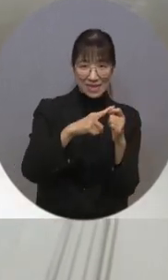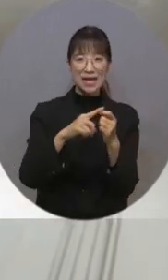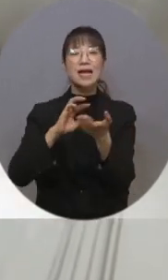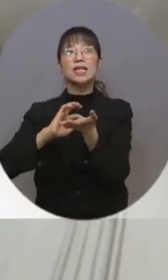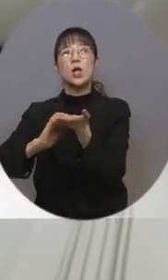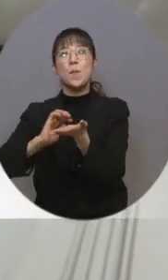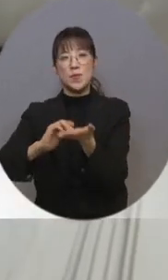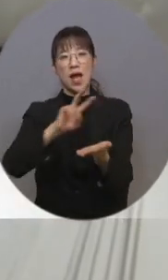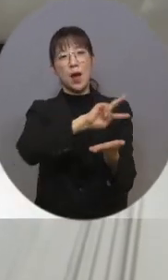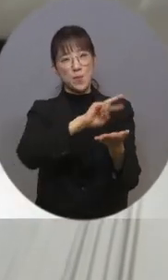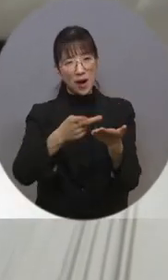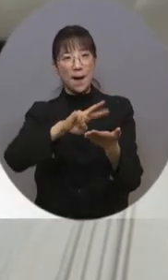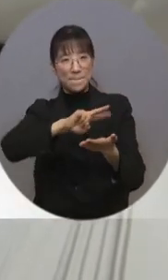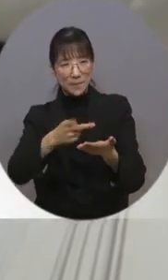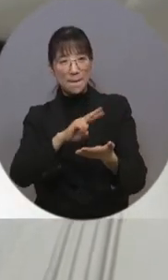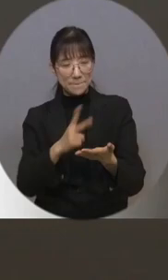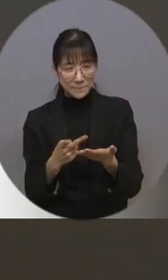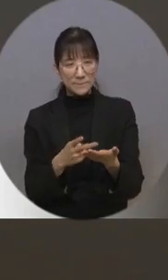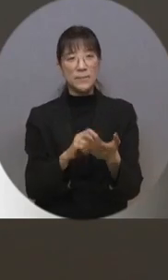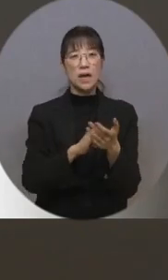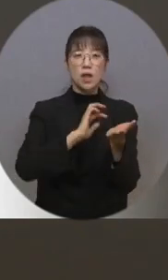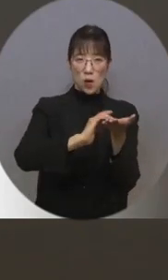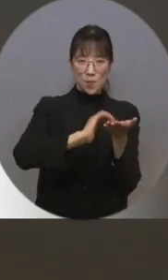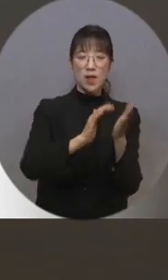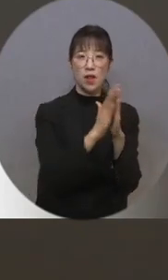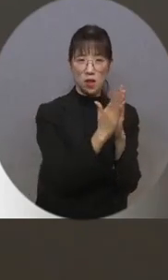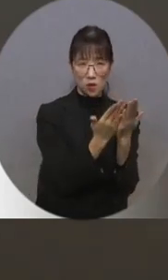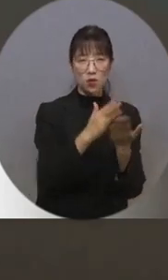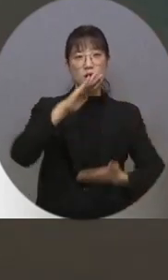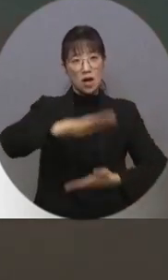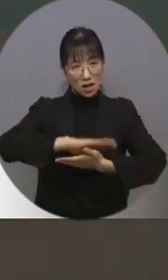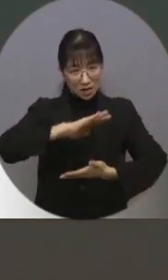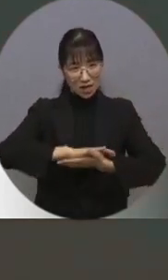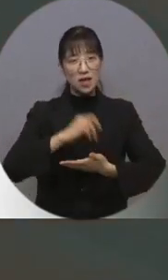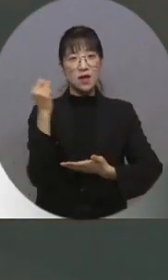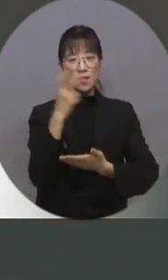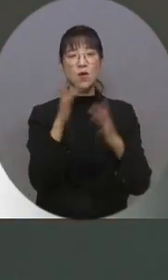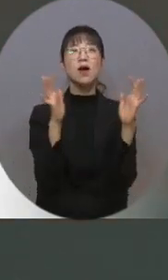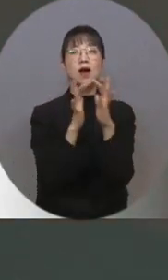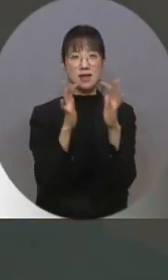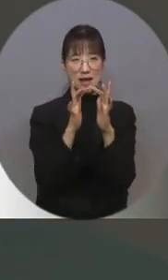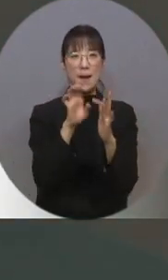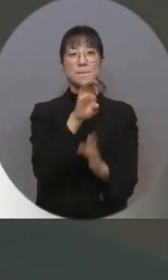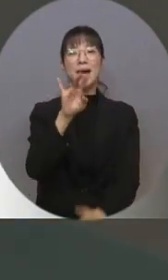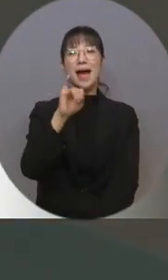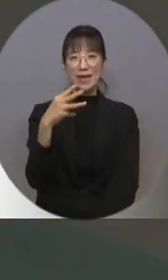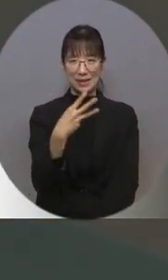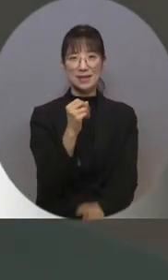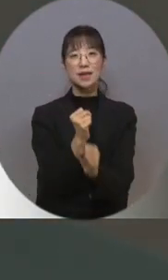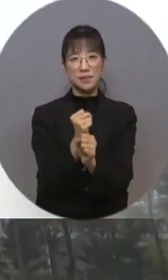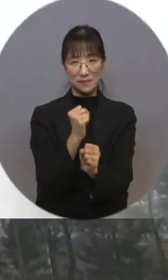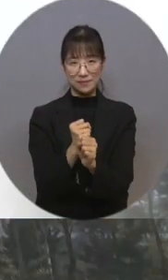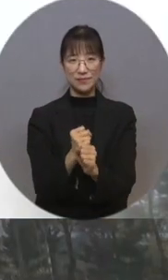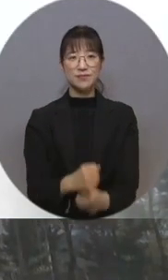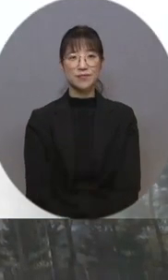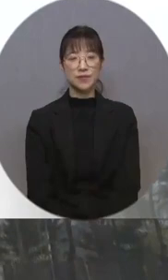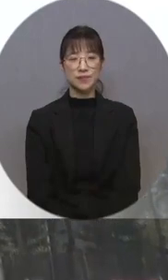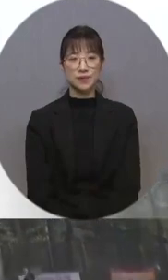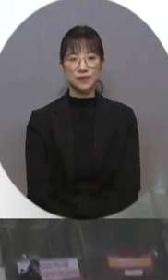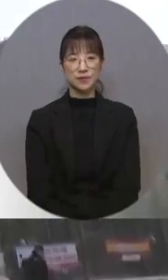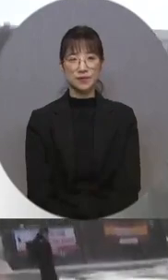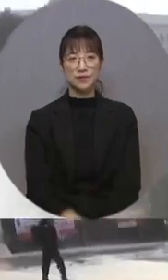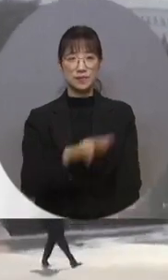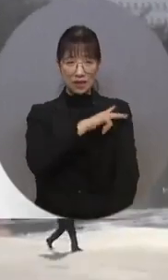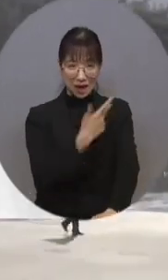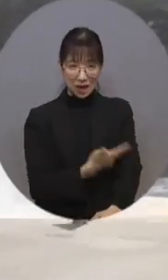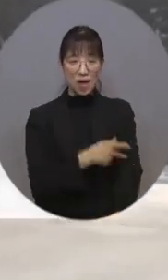번역 교정해 점자 도서와 점자 인쇄물, 전자점자 파일을 제작하는 직무를 수행합니다.